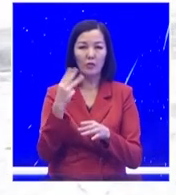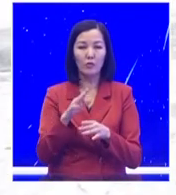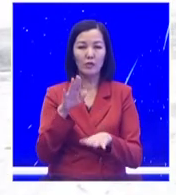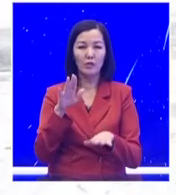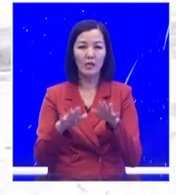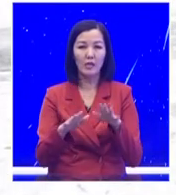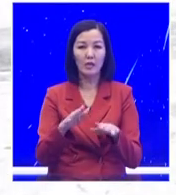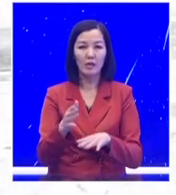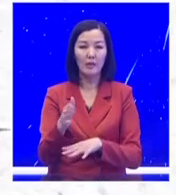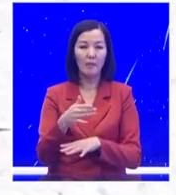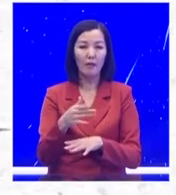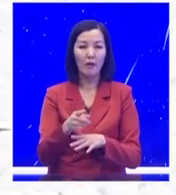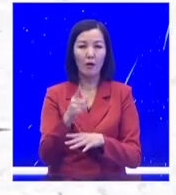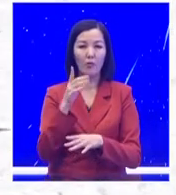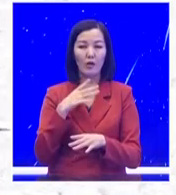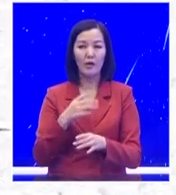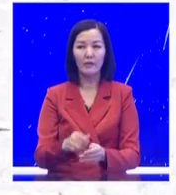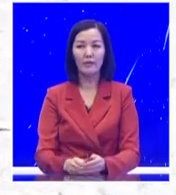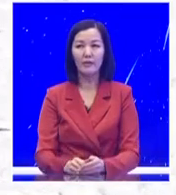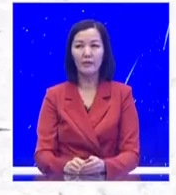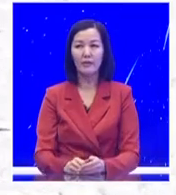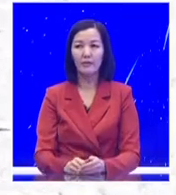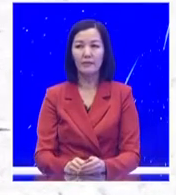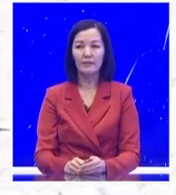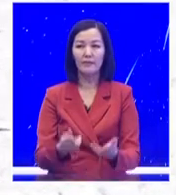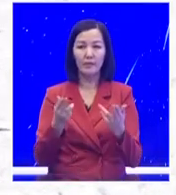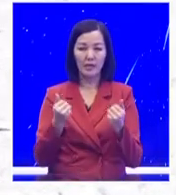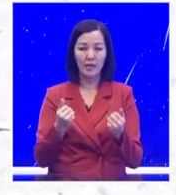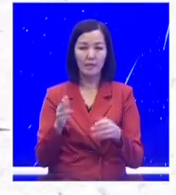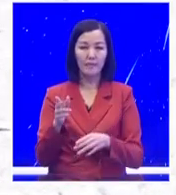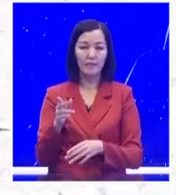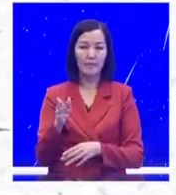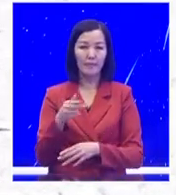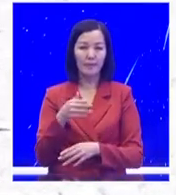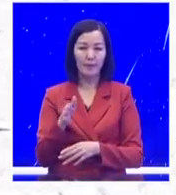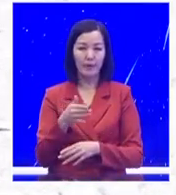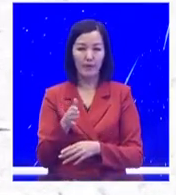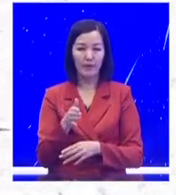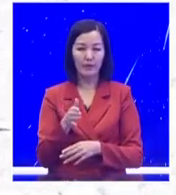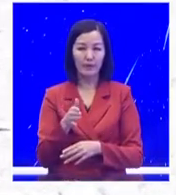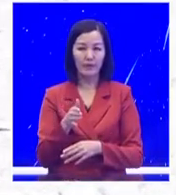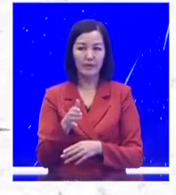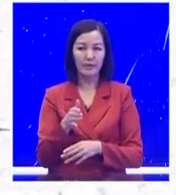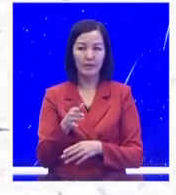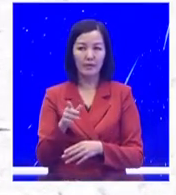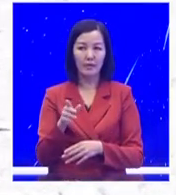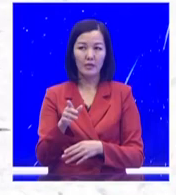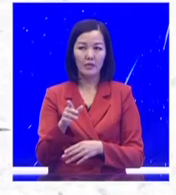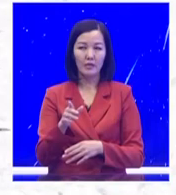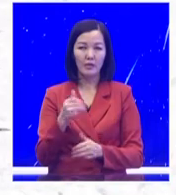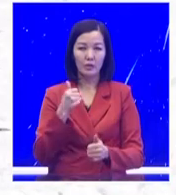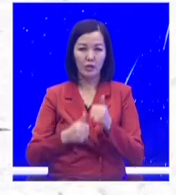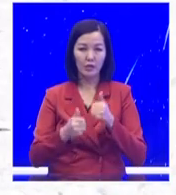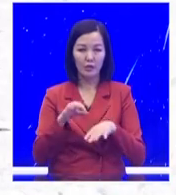келіге дейін балық аулаған. Әуесқойлар арасында я балық осы жарыстар ұйымдастырып тұрады,